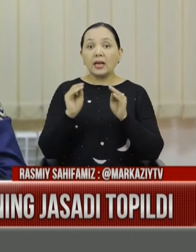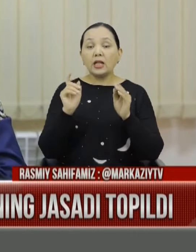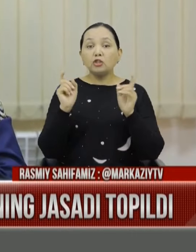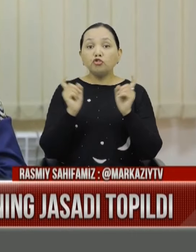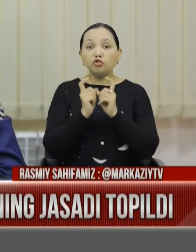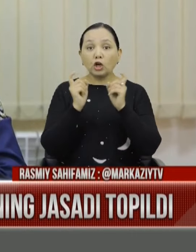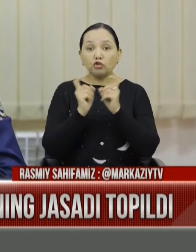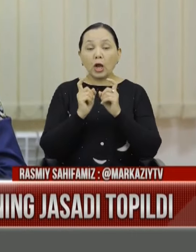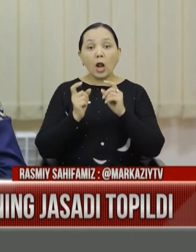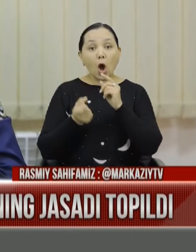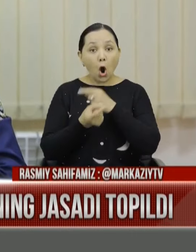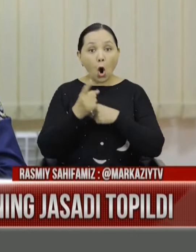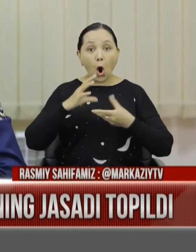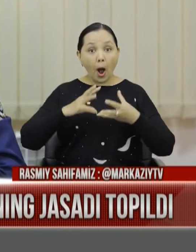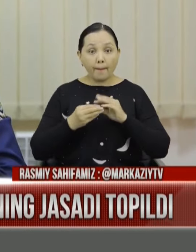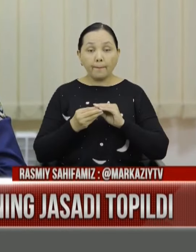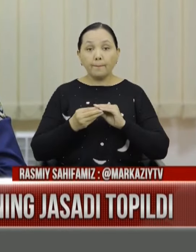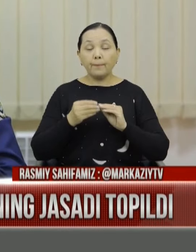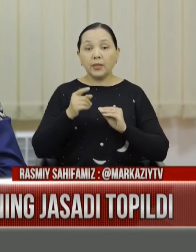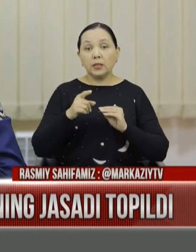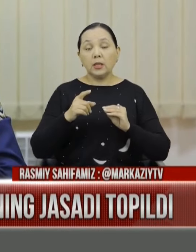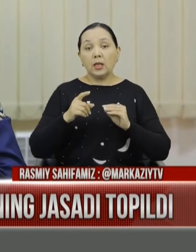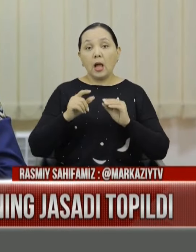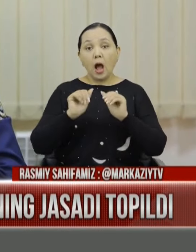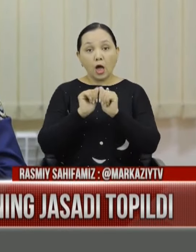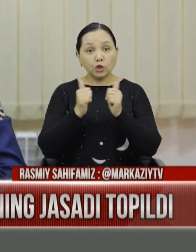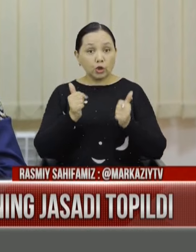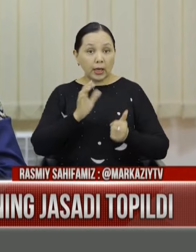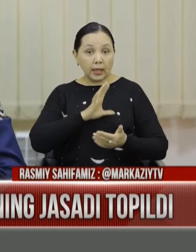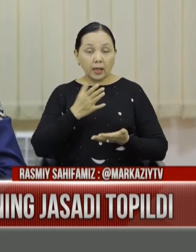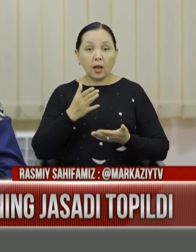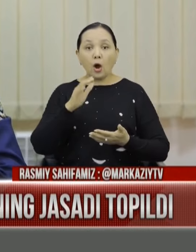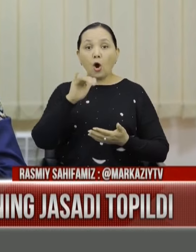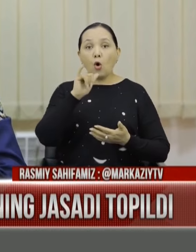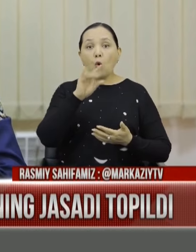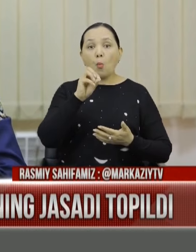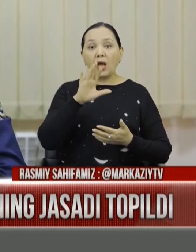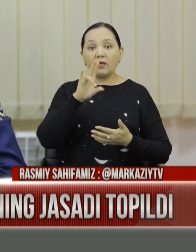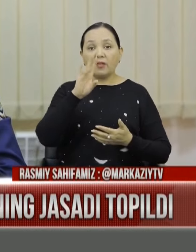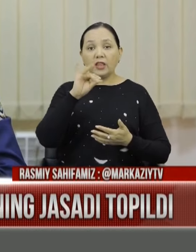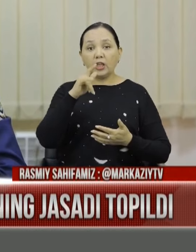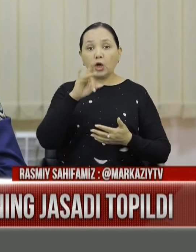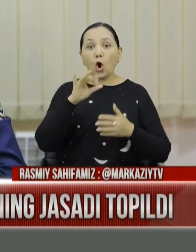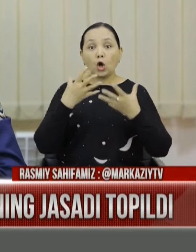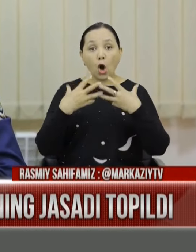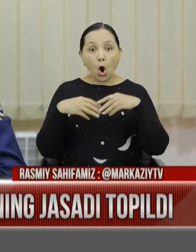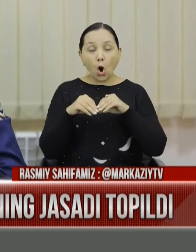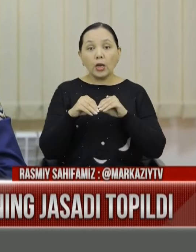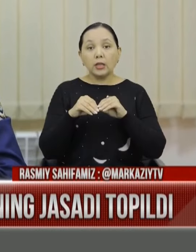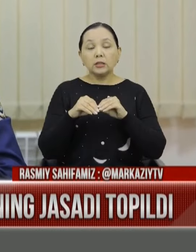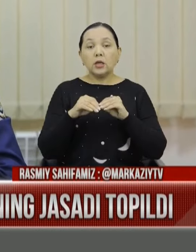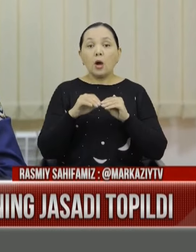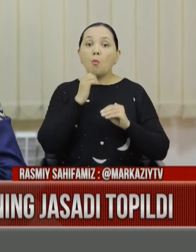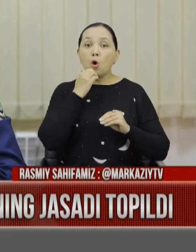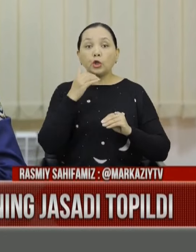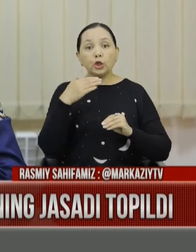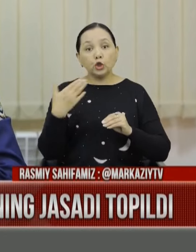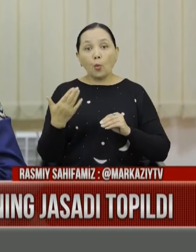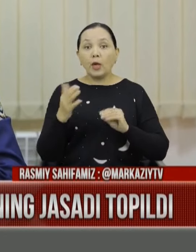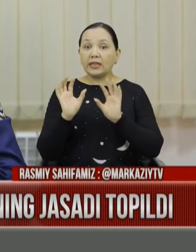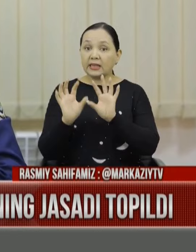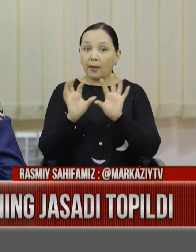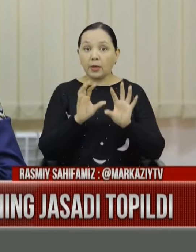oqibatida Sanjarbek qonuniy nikohdan ajragan. Umar va Nigora esa oilasini moddiy tomondan ta'minlash